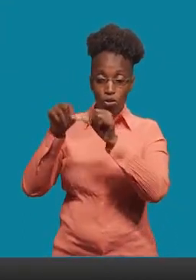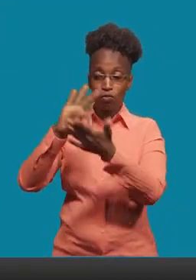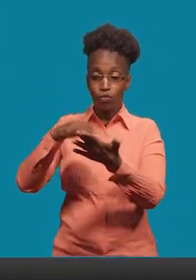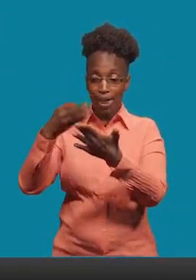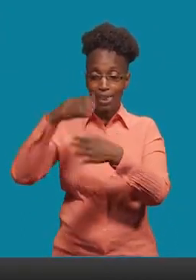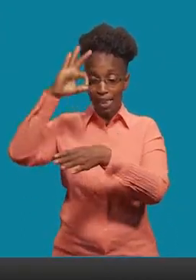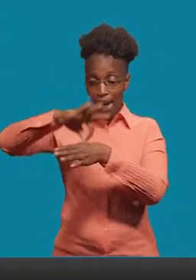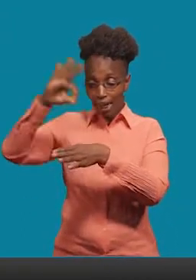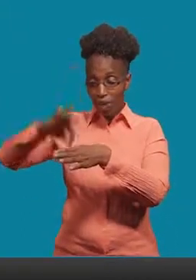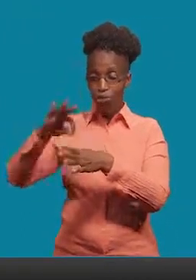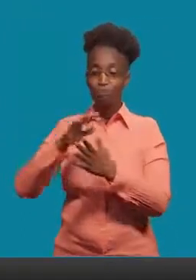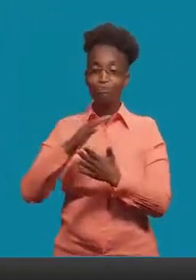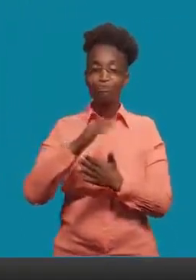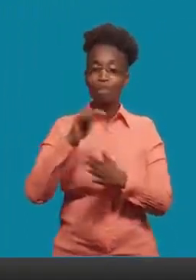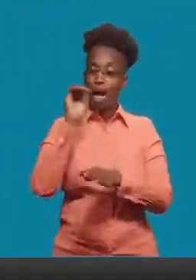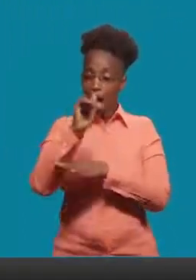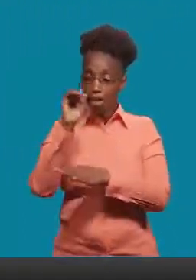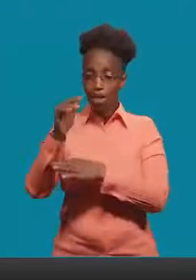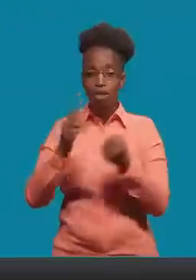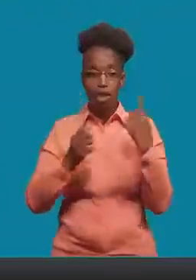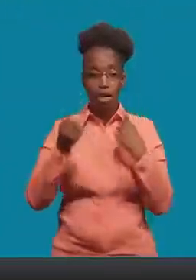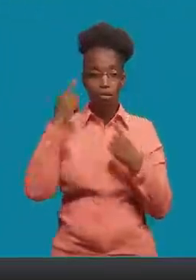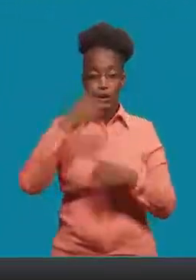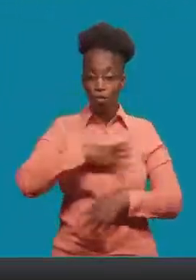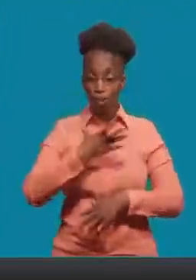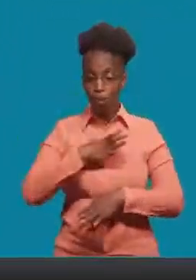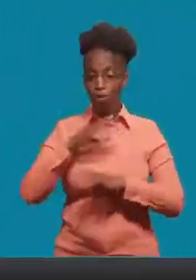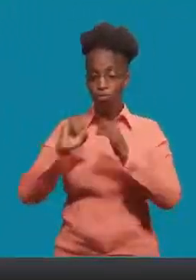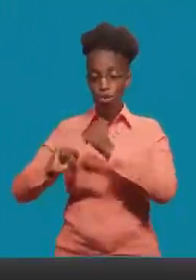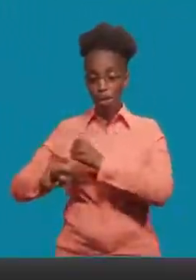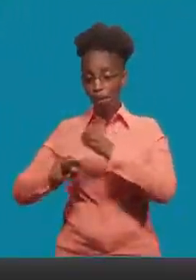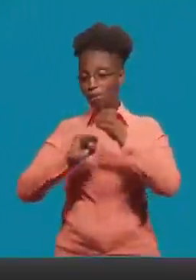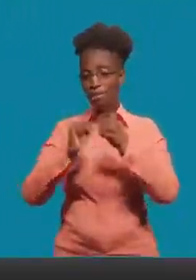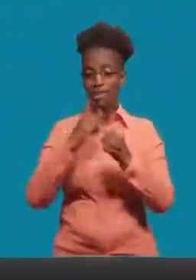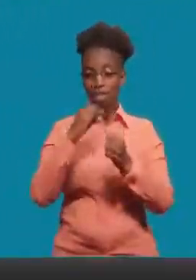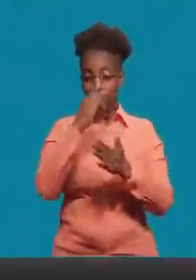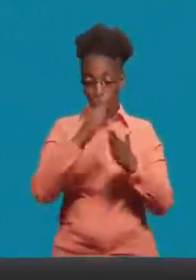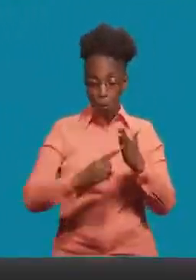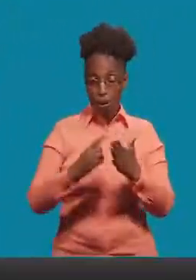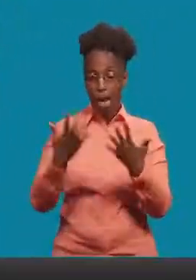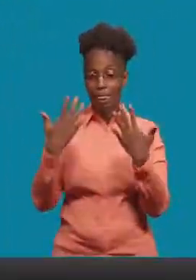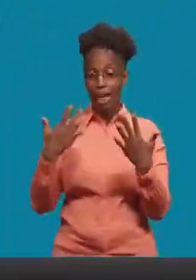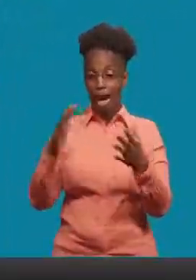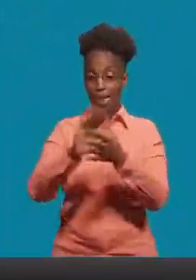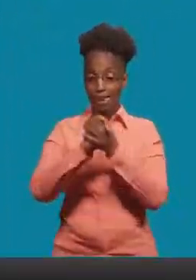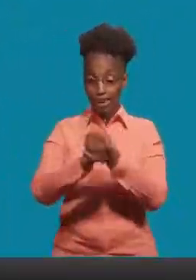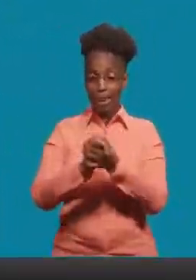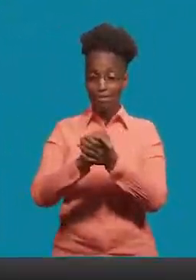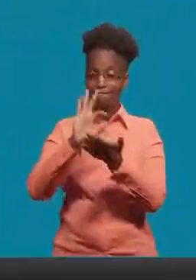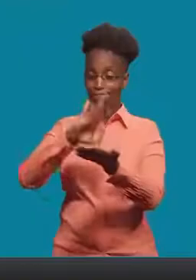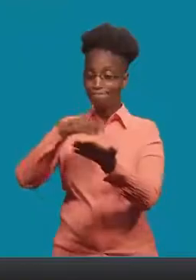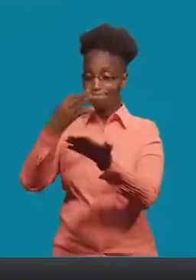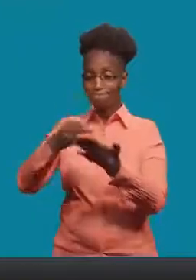our elections. Aidha, Ruto sasa ametaka wakazi wa Kericho kumuunga mkono akisema kwamba handisheki ilitatiza mipango